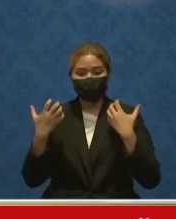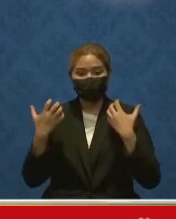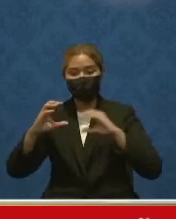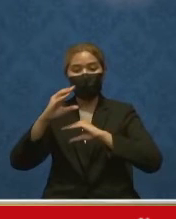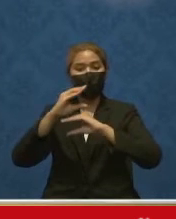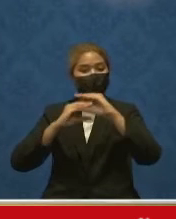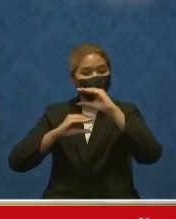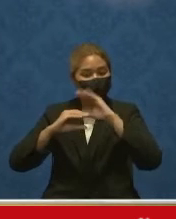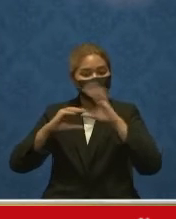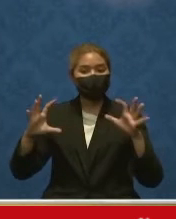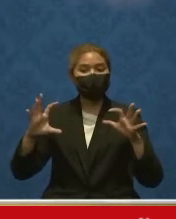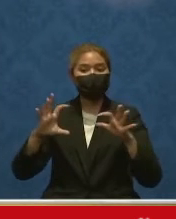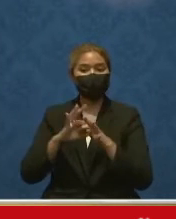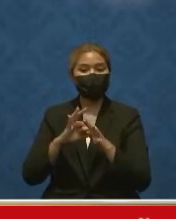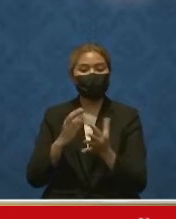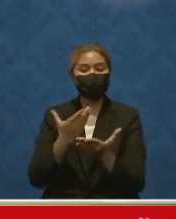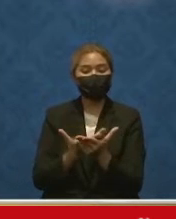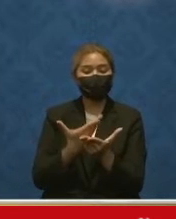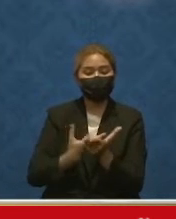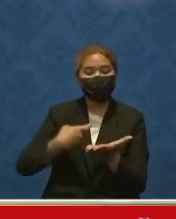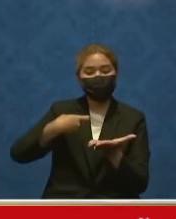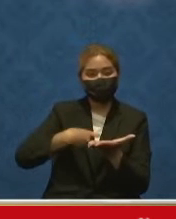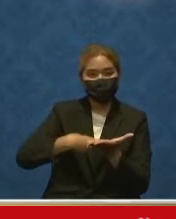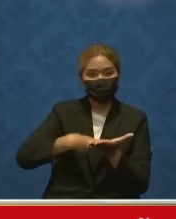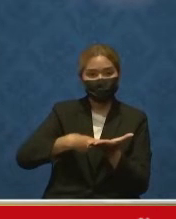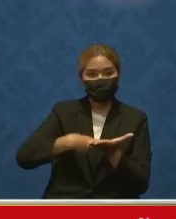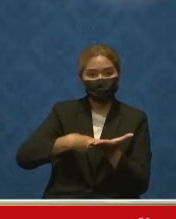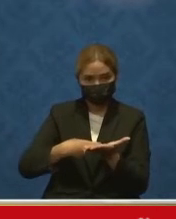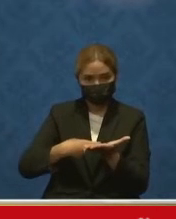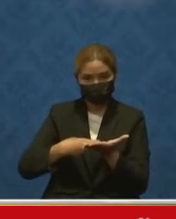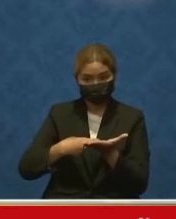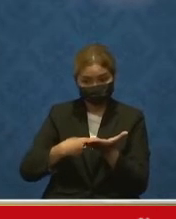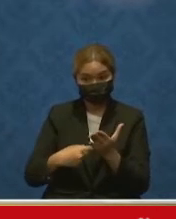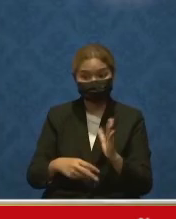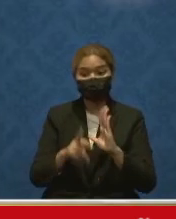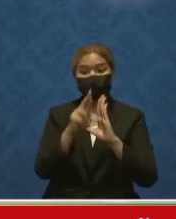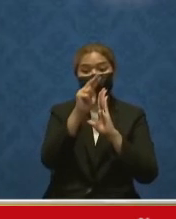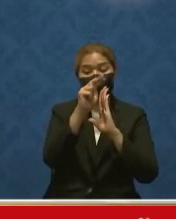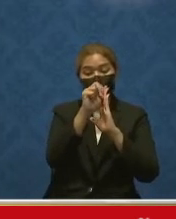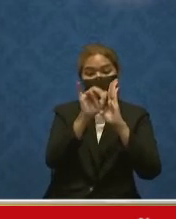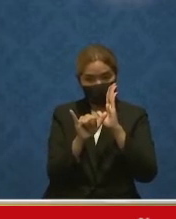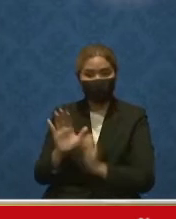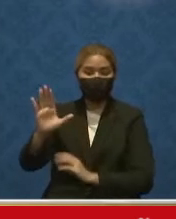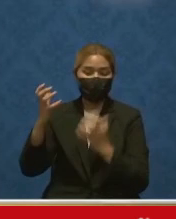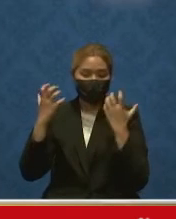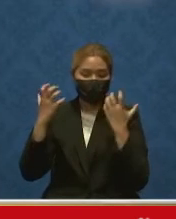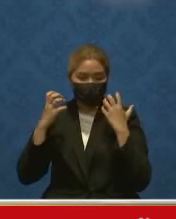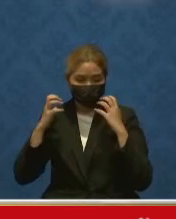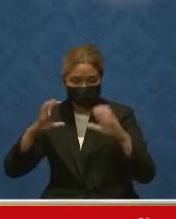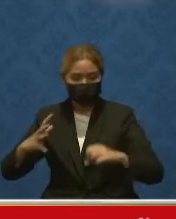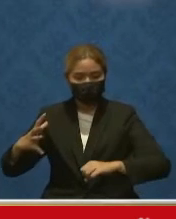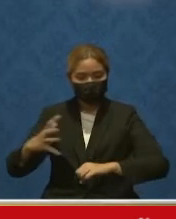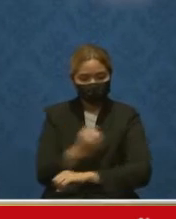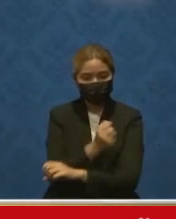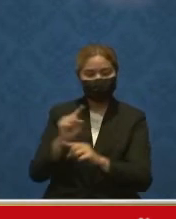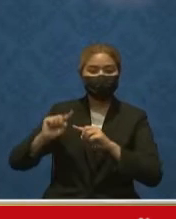ซึ่งพูดผมไม่ได้ว่าเลยเพราะเป็นนโยบายรัฐบาลหรือตอนนี้เอาไว้พรรคการเมืองที่เค้าจะทำจะได้มากได้